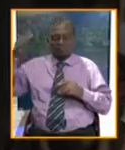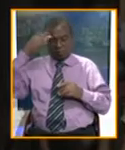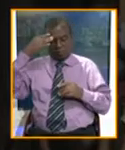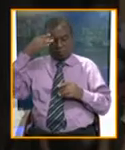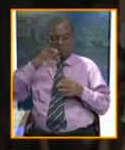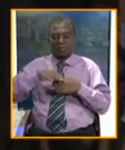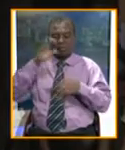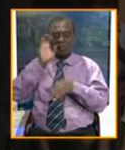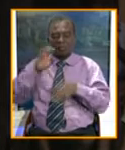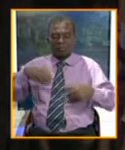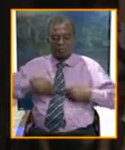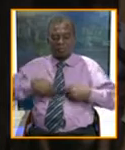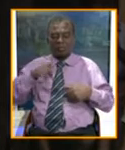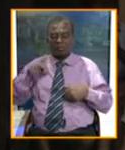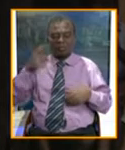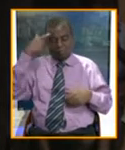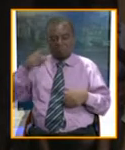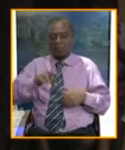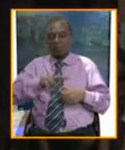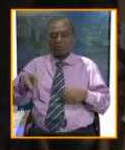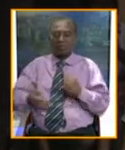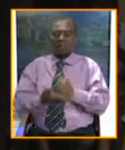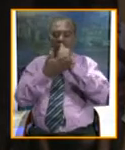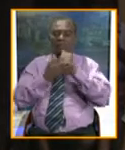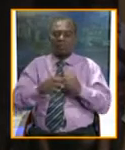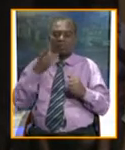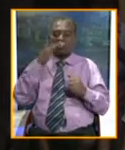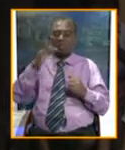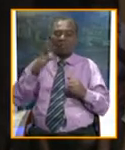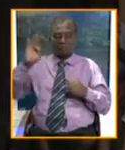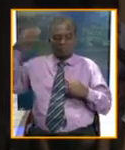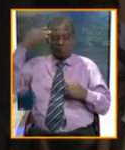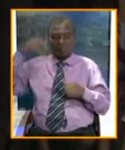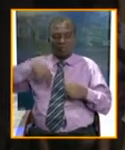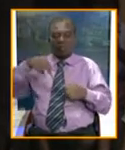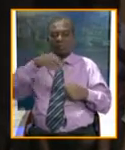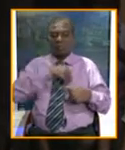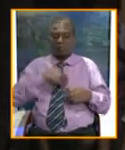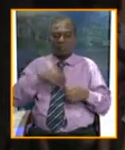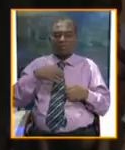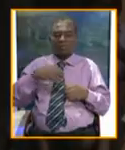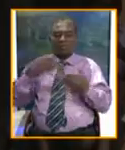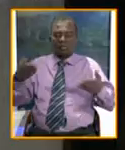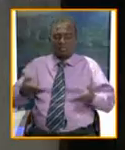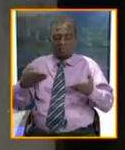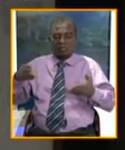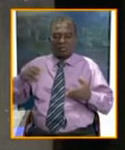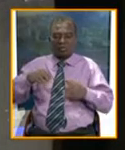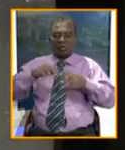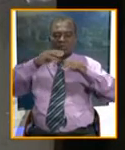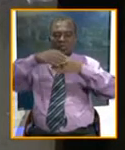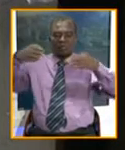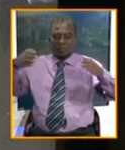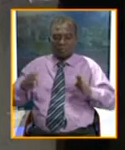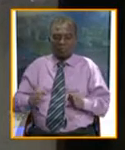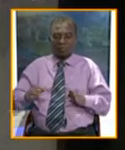vous aider. Et grâce au ministre, nous avons ici à Bouniali une agence Emploi Jeune. Je